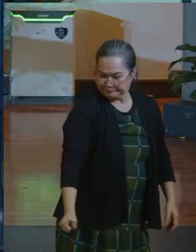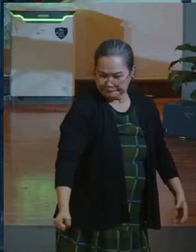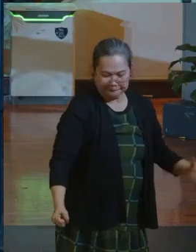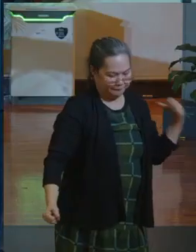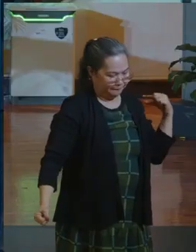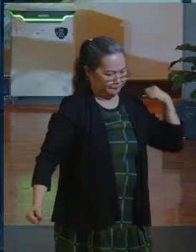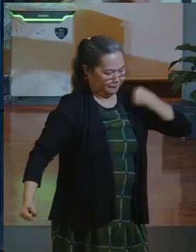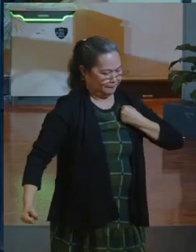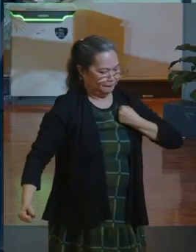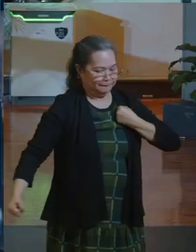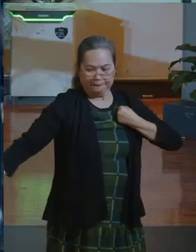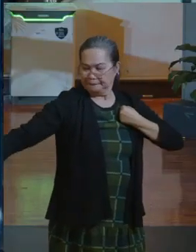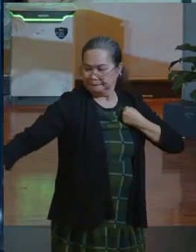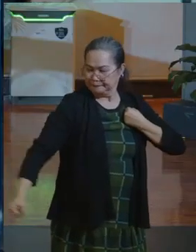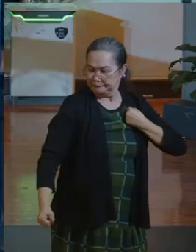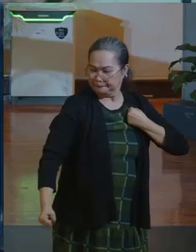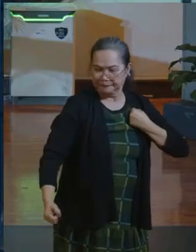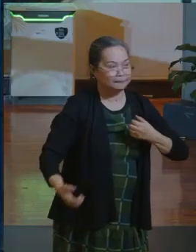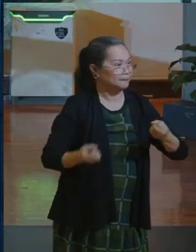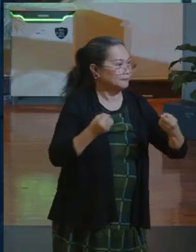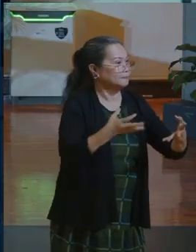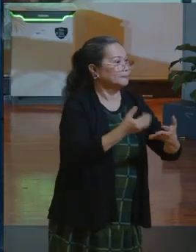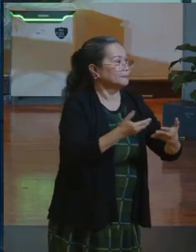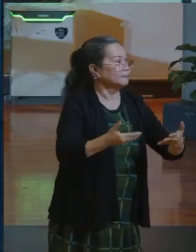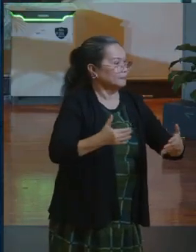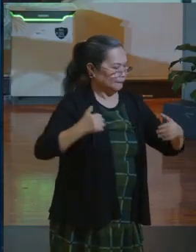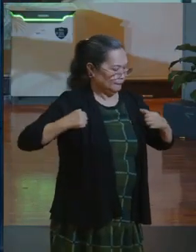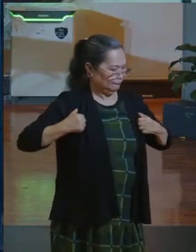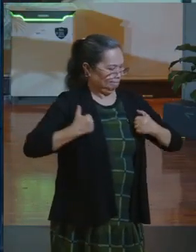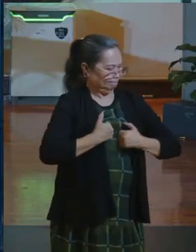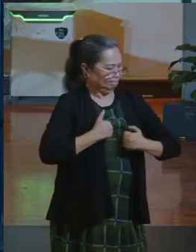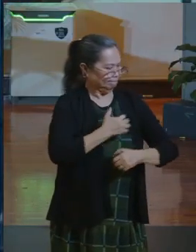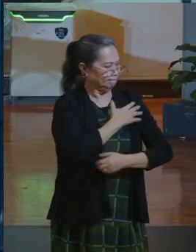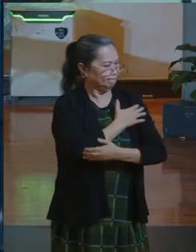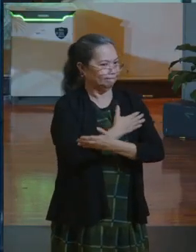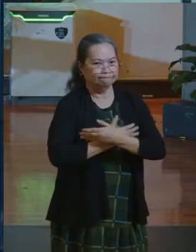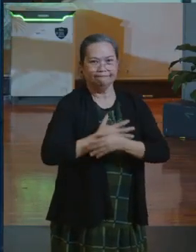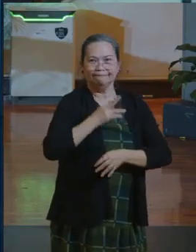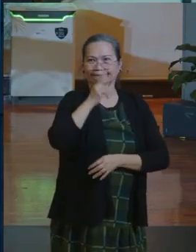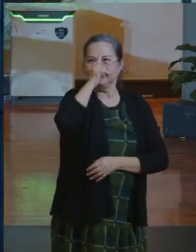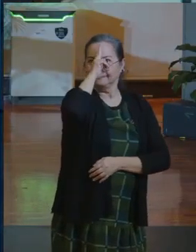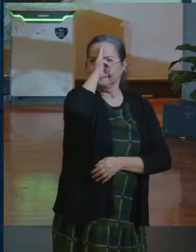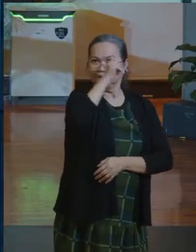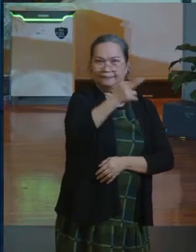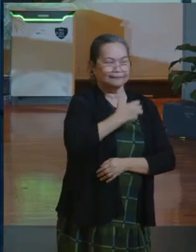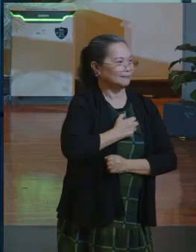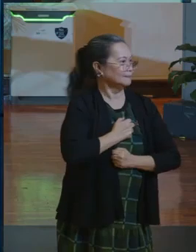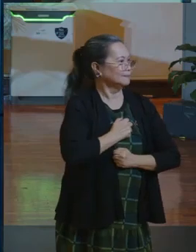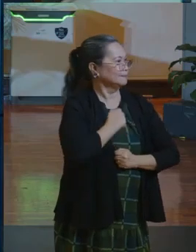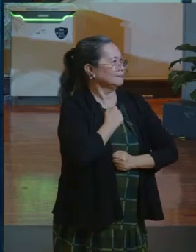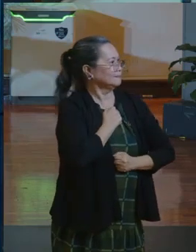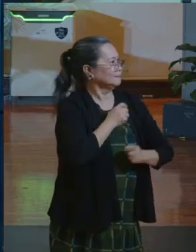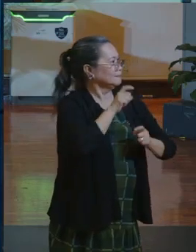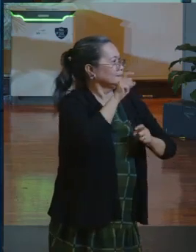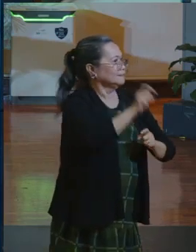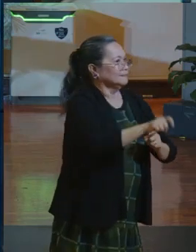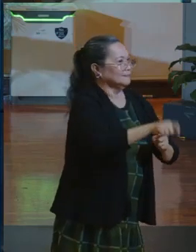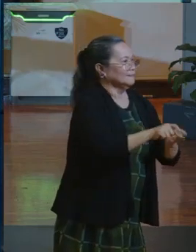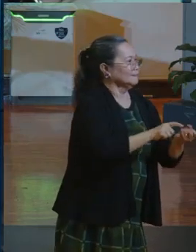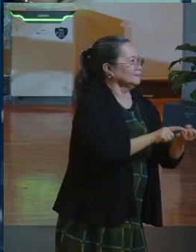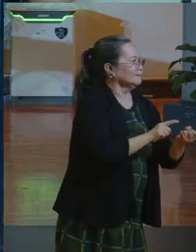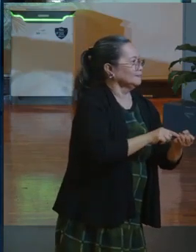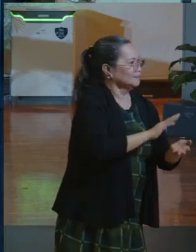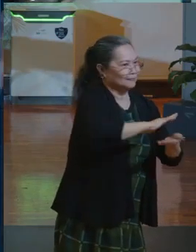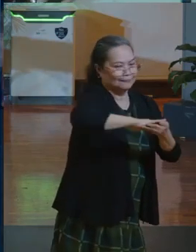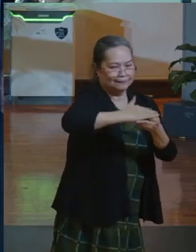bag, kailangan bisado tayo Amerikana o baro para maganda ang aking itsura. Kailangan may dalang tayo mo